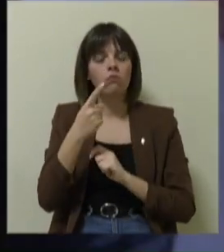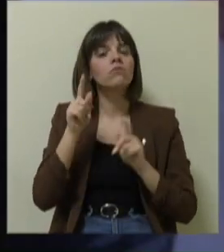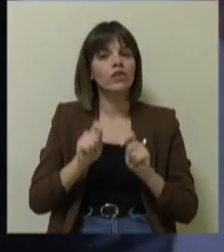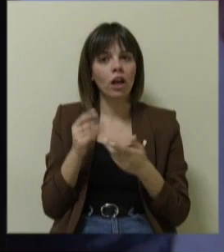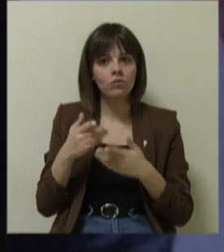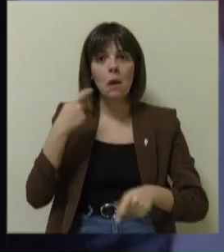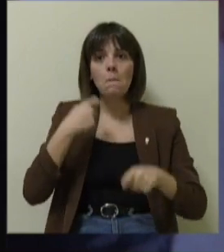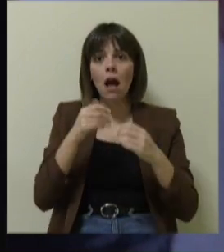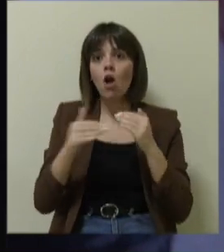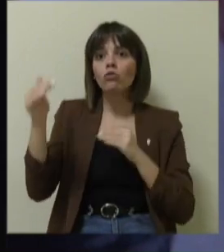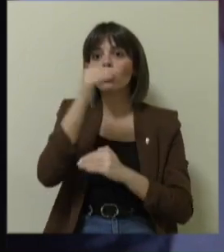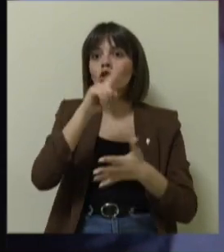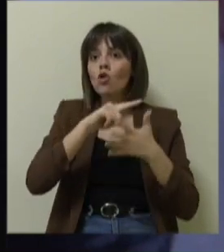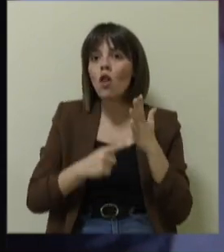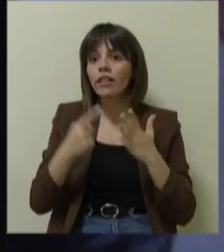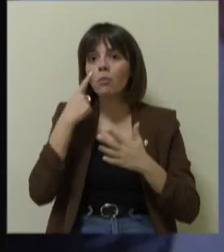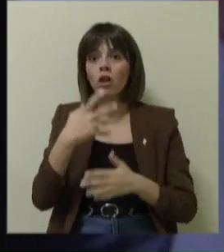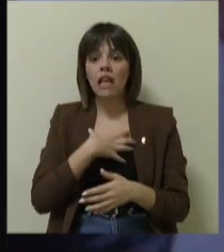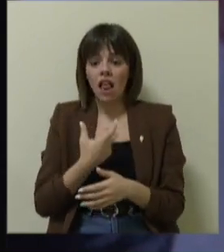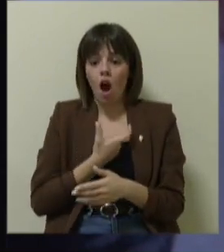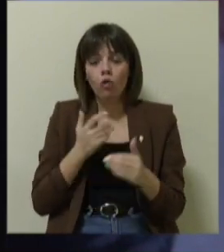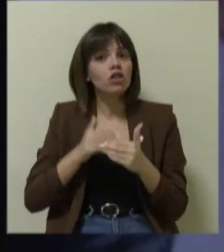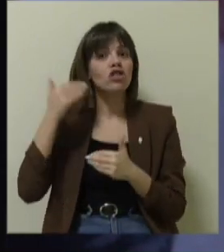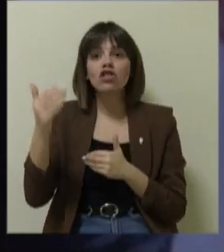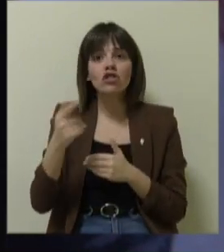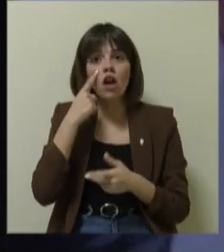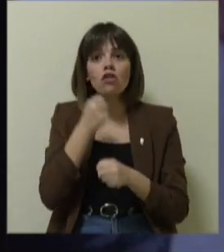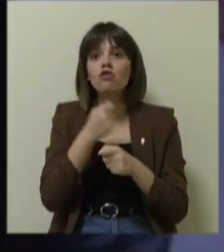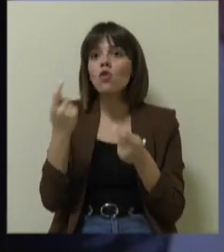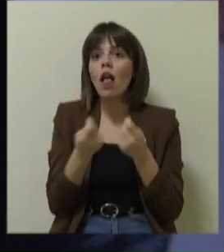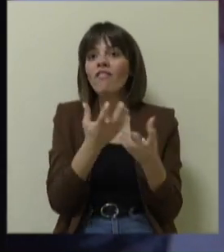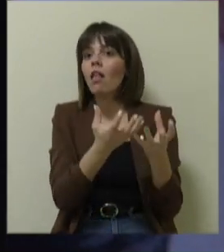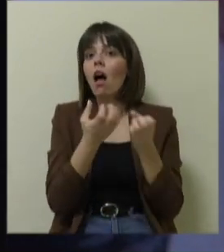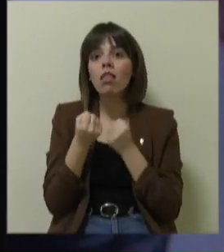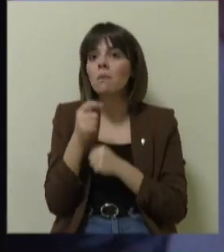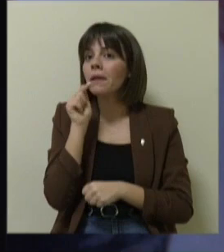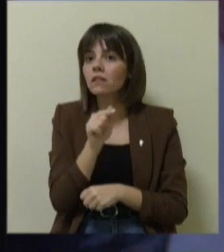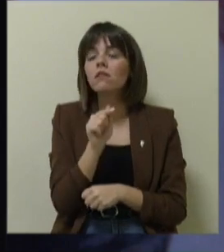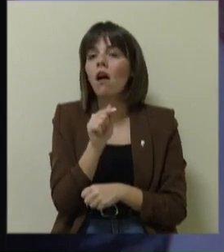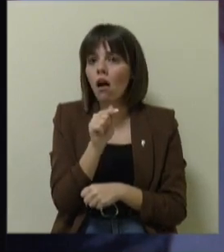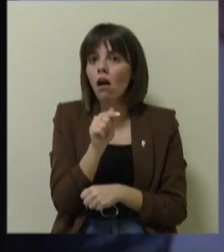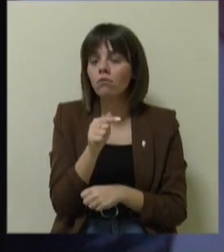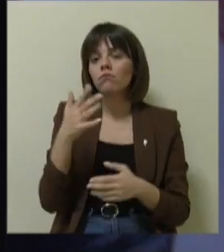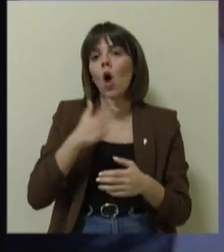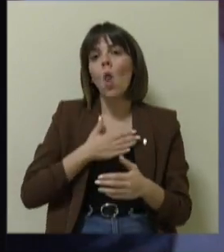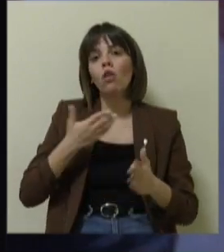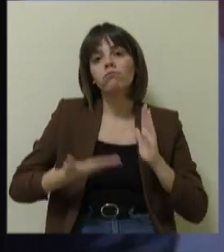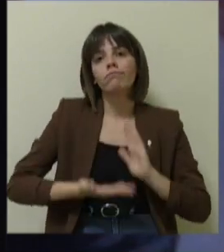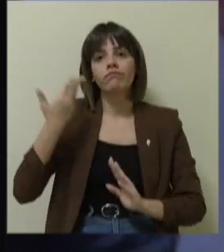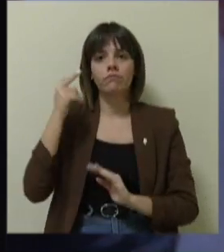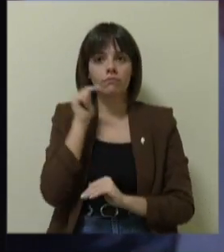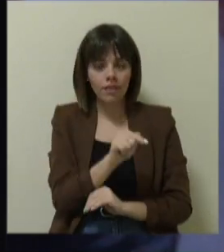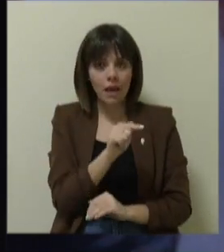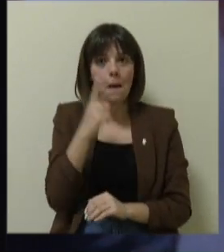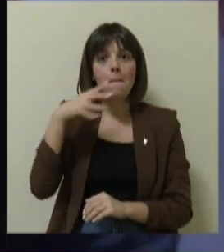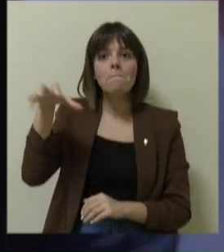Banka üst yönetiminin kendi kanunu dışında görevden alınmasının önüne geçeceğiz.